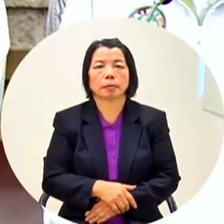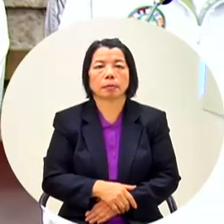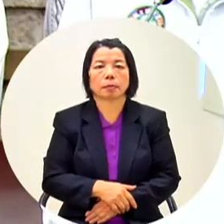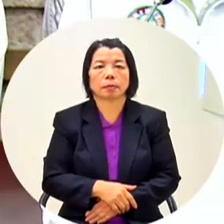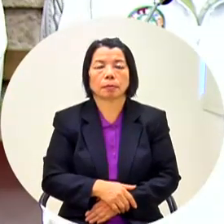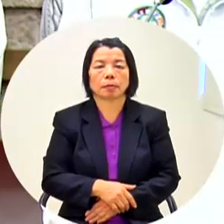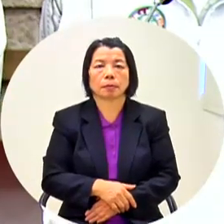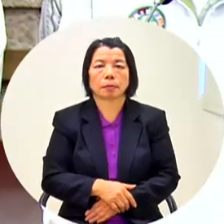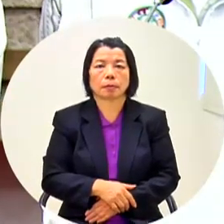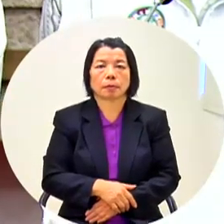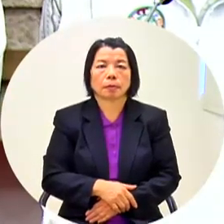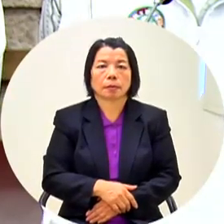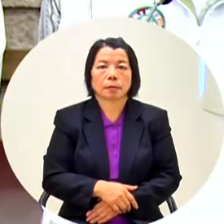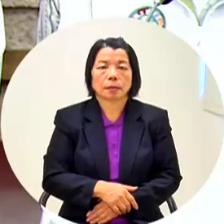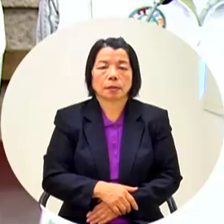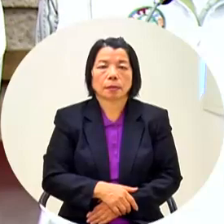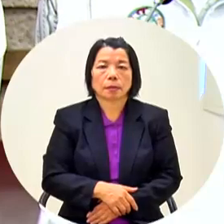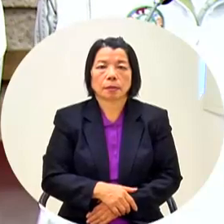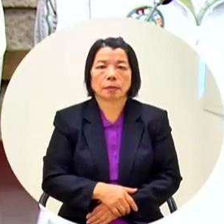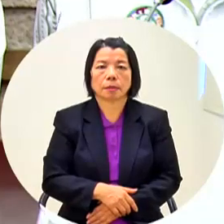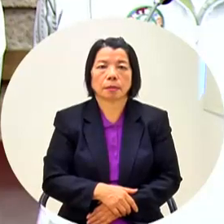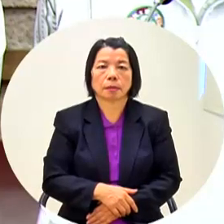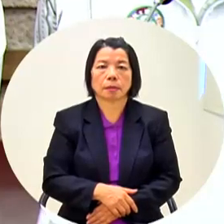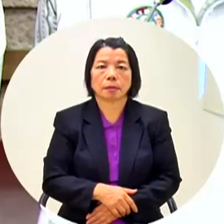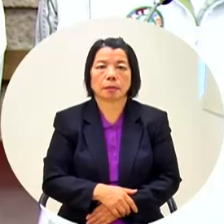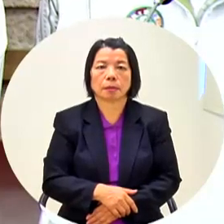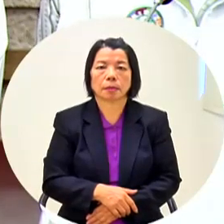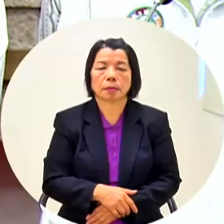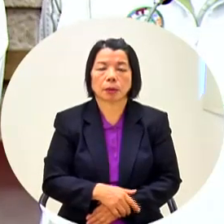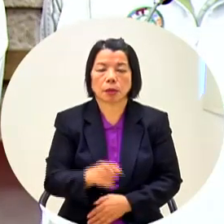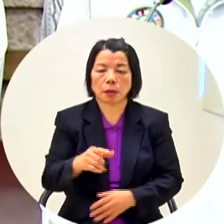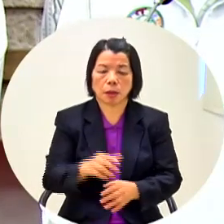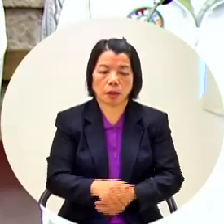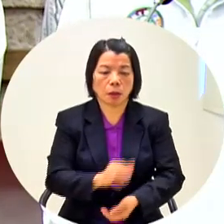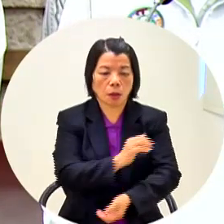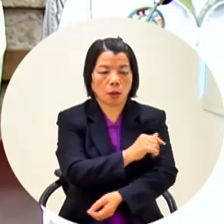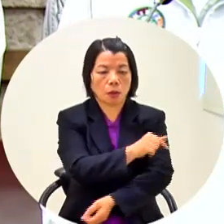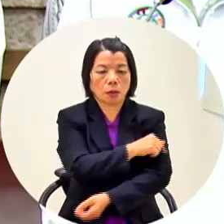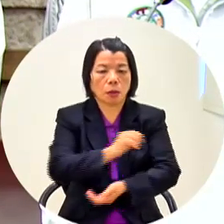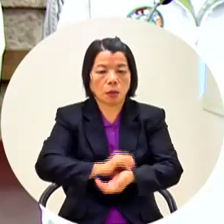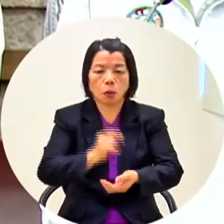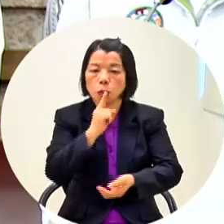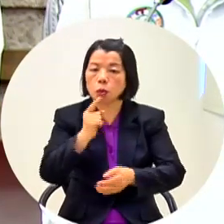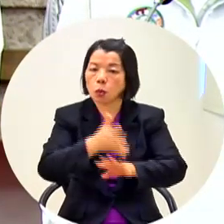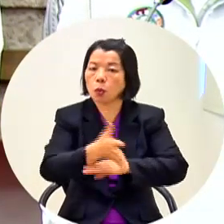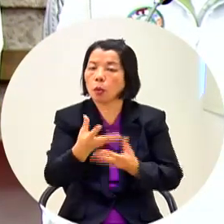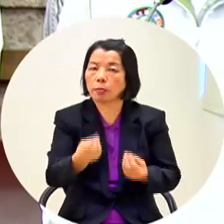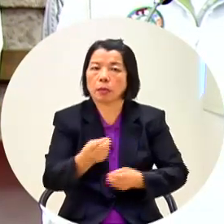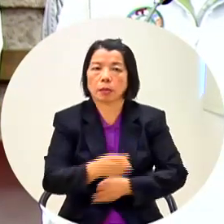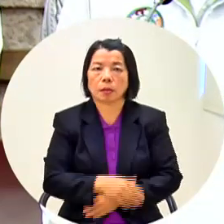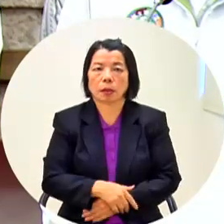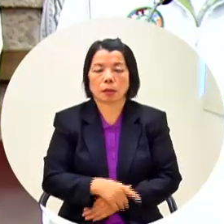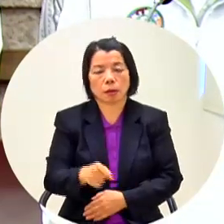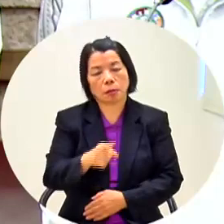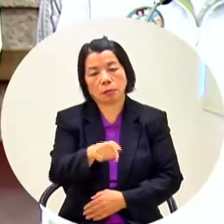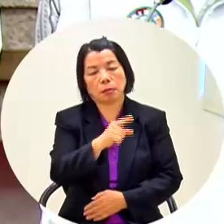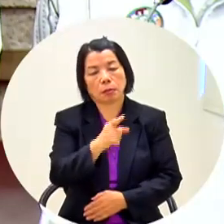下。 有问题啊，第一个问题，医护人员全面筛选，我们没有这样说过。 这是不是也是你讲